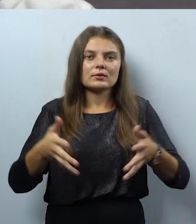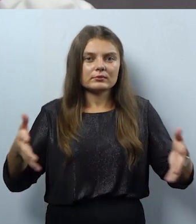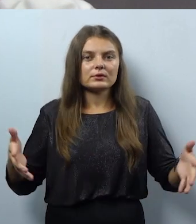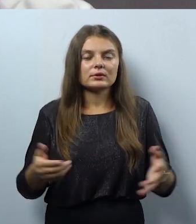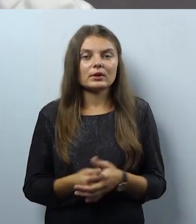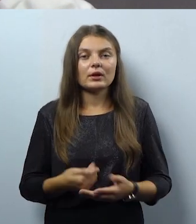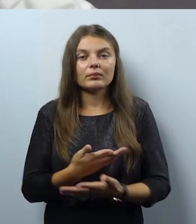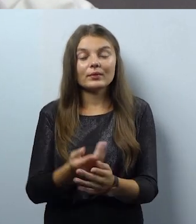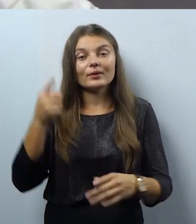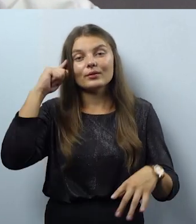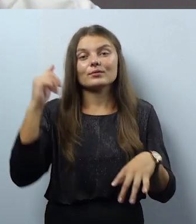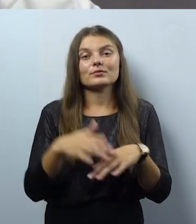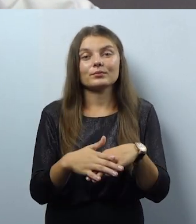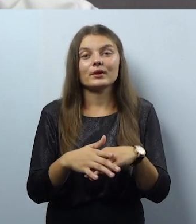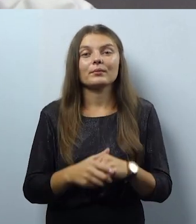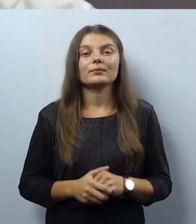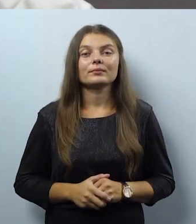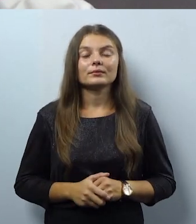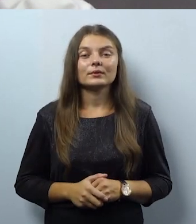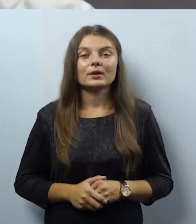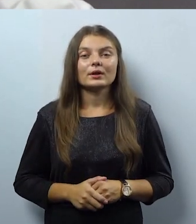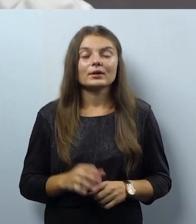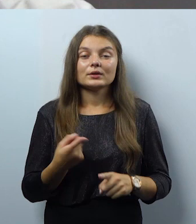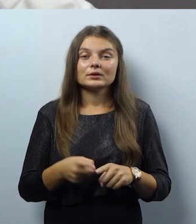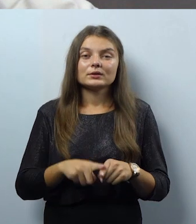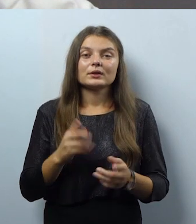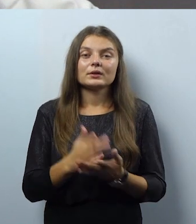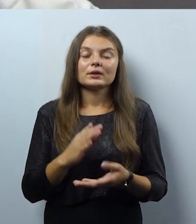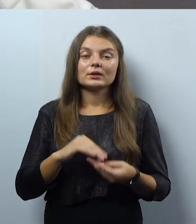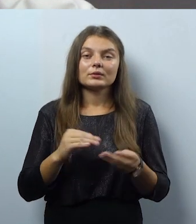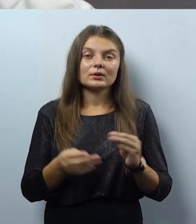ми розуміємо, що зараз є проблема, що